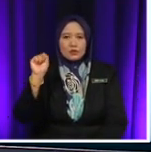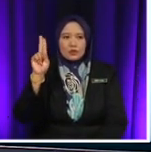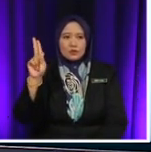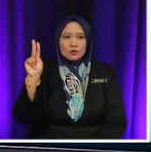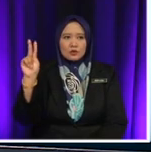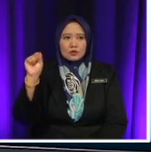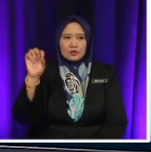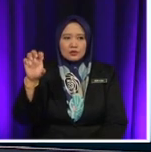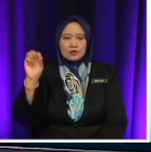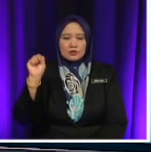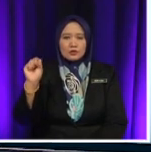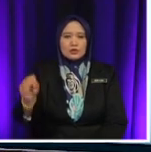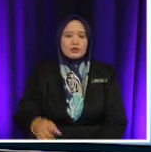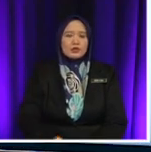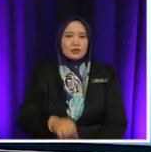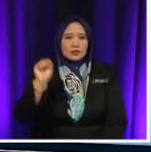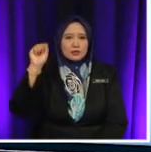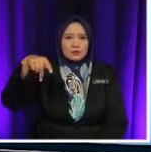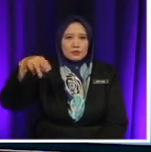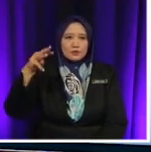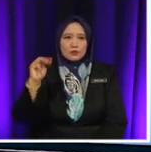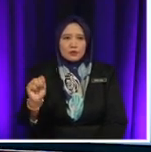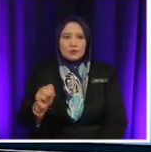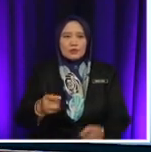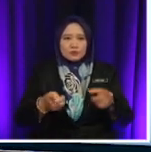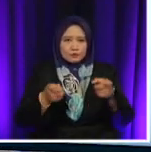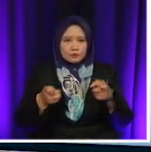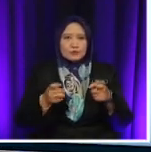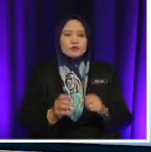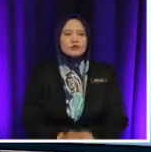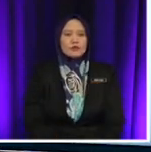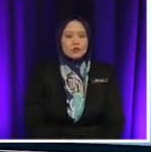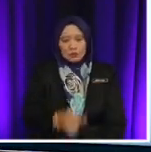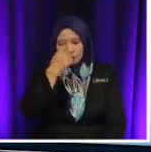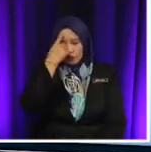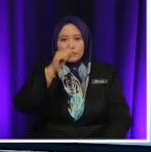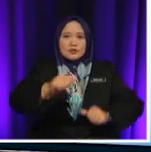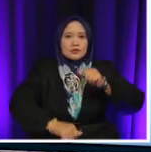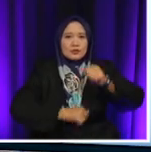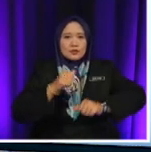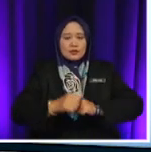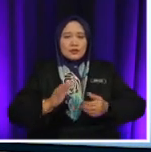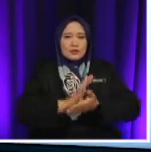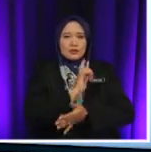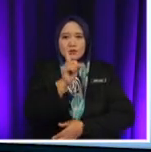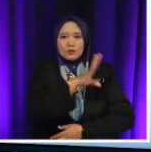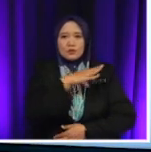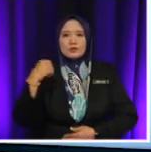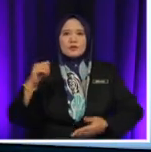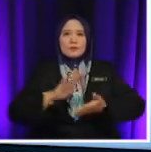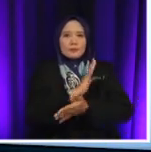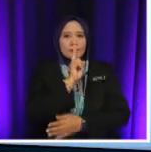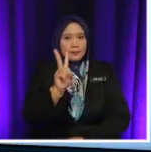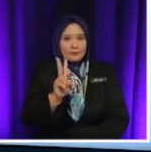kita akan mempelajari mata pelajaran sains untuk kertas satu dan juga kertas dua nak tahu siapakah guru yang akan bersama-sama dengan Ria pada hari